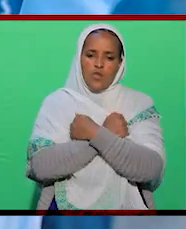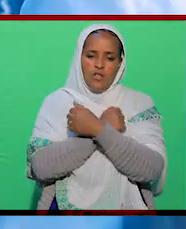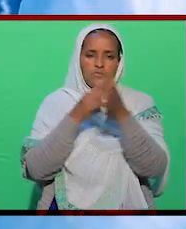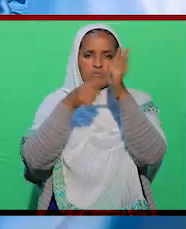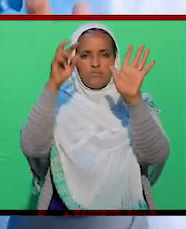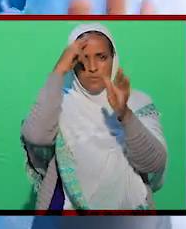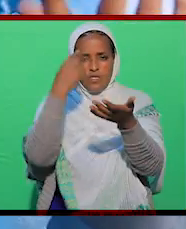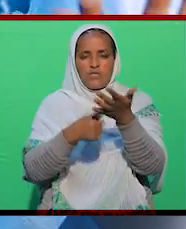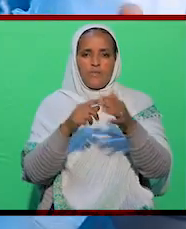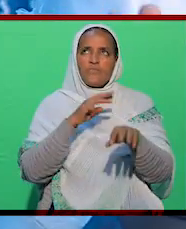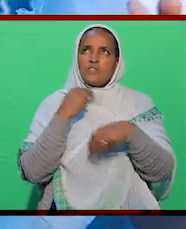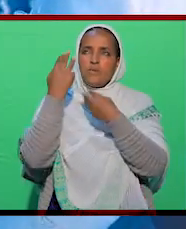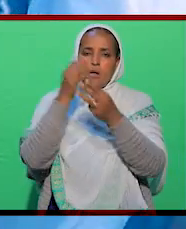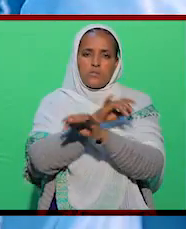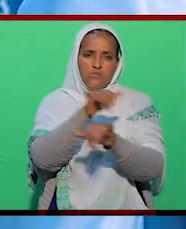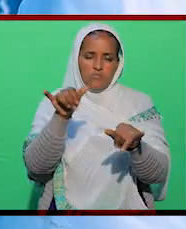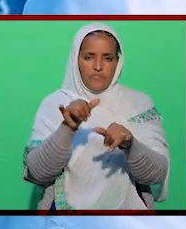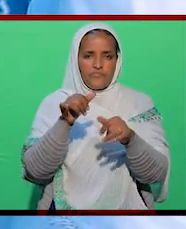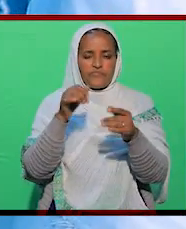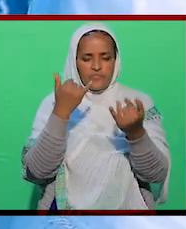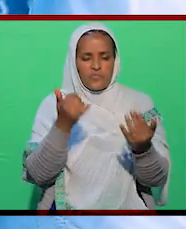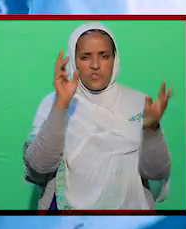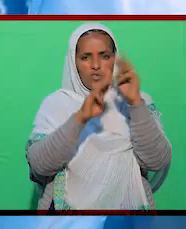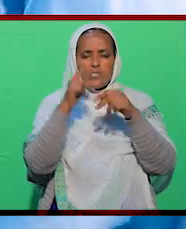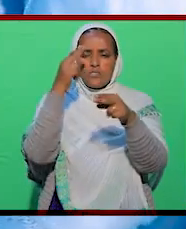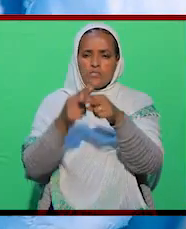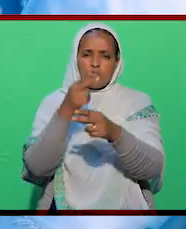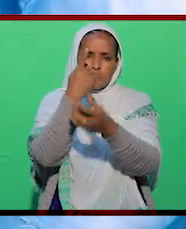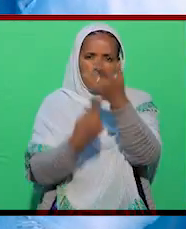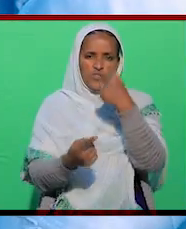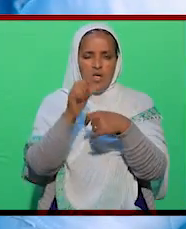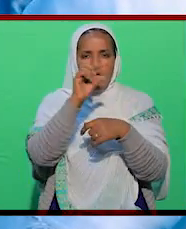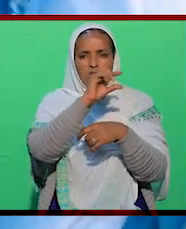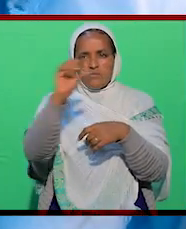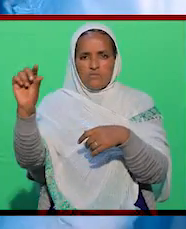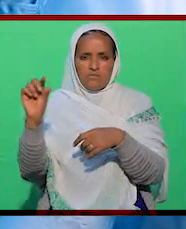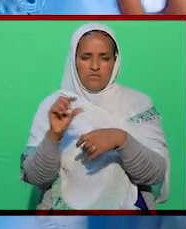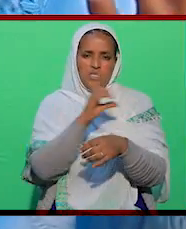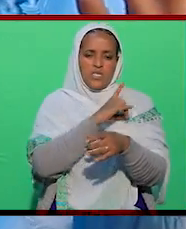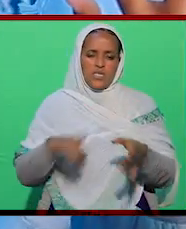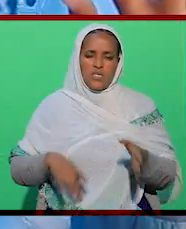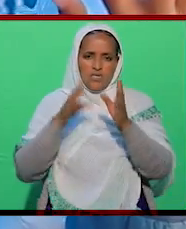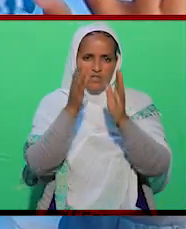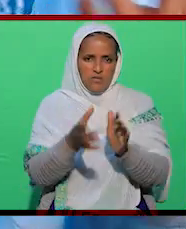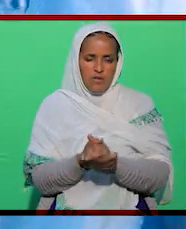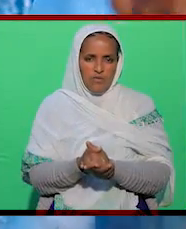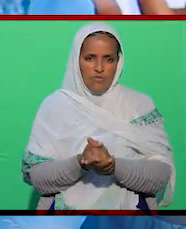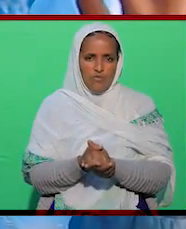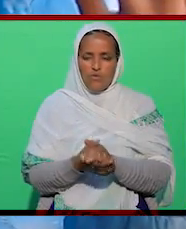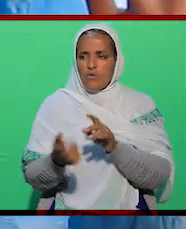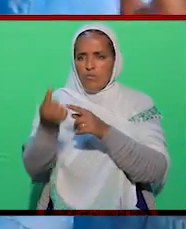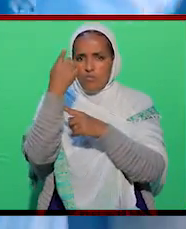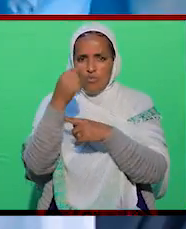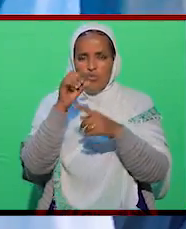የሚገለጡት ሰማይታት የፈተና ውጤቶች ናቸው አሁን ችግሩ ምንድን ነው? የስም ክርስቲያኖች ይሆን አንድ ጥቅስ የሚወስደው ክርስቲያን አንድ